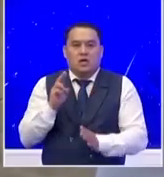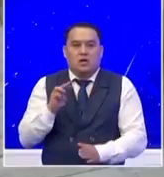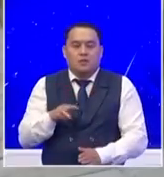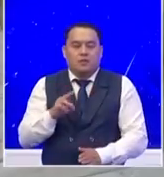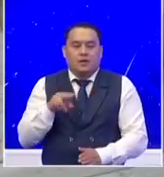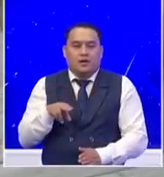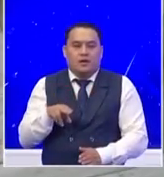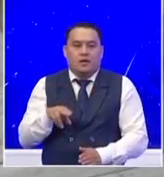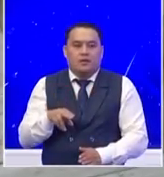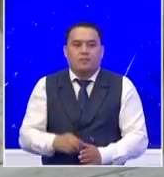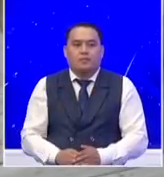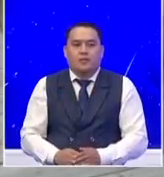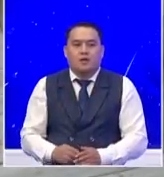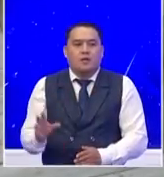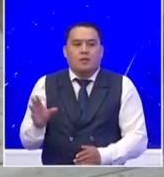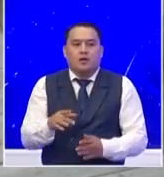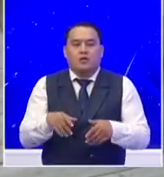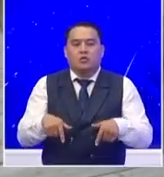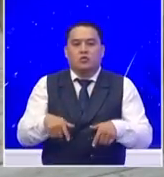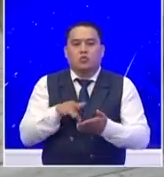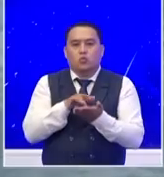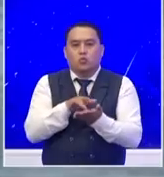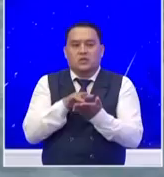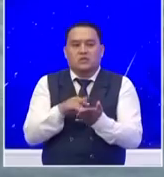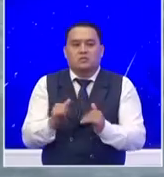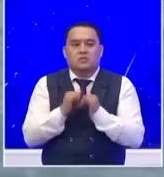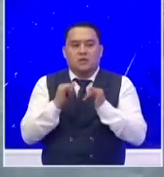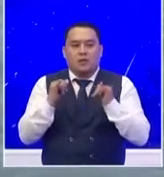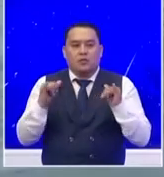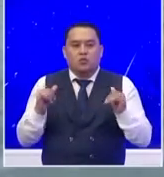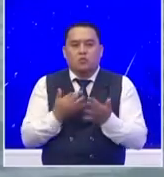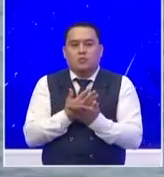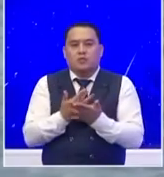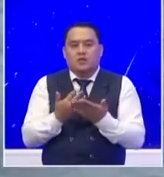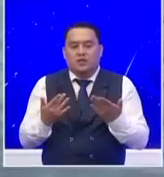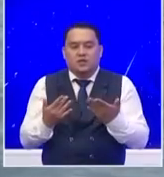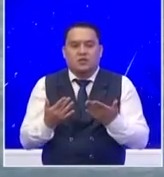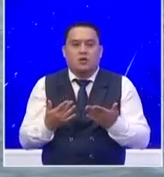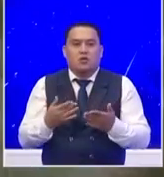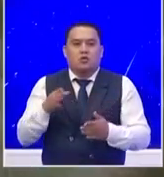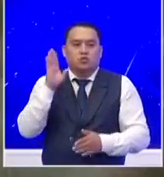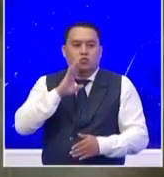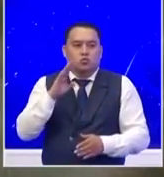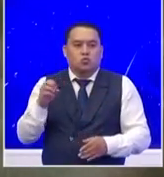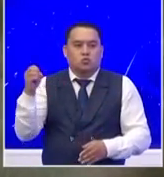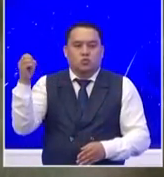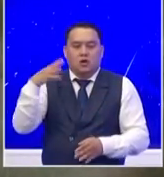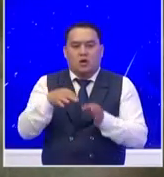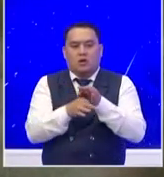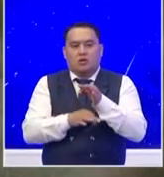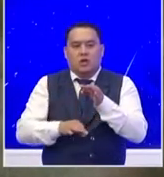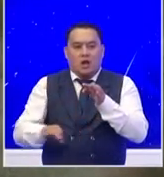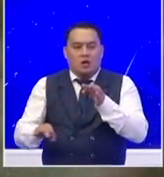80 МРП-ға жетті. Жалпы Балқаштың туризмін дамытуда бірқатар іргелі істер атқарылуда. Өткен жылы су, жарық, кәріз жүйелерін